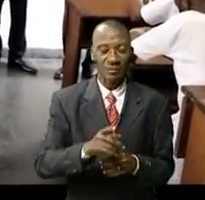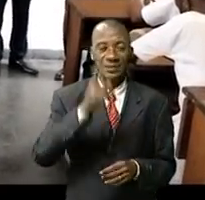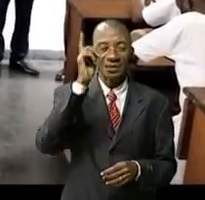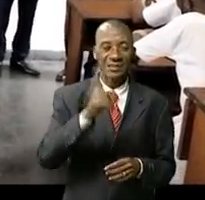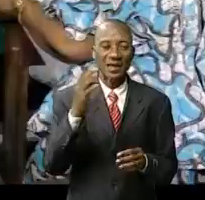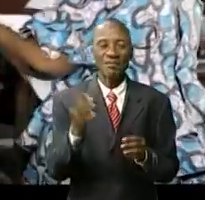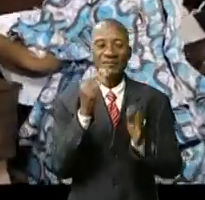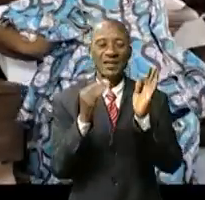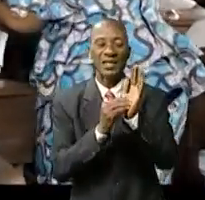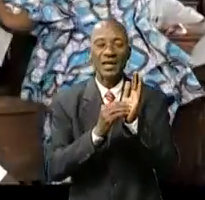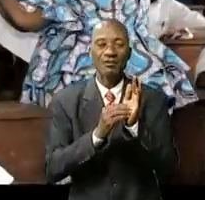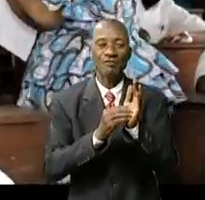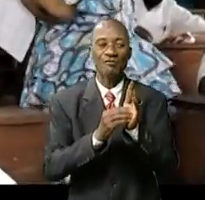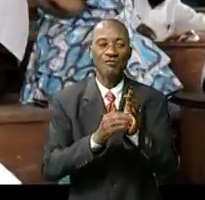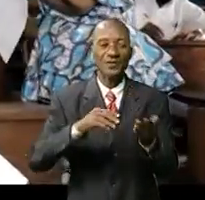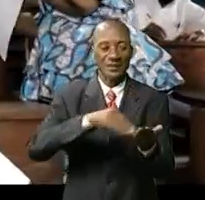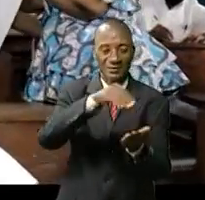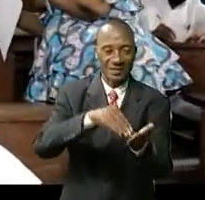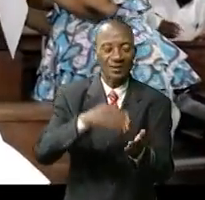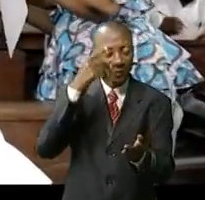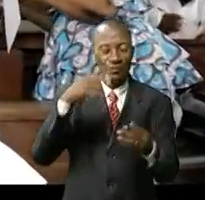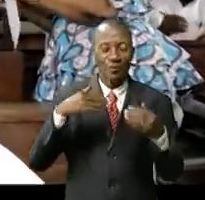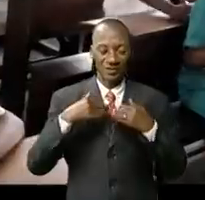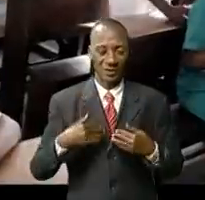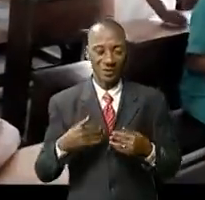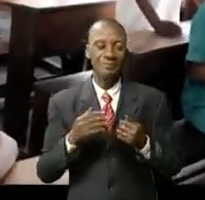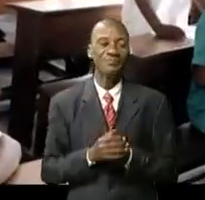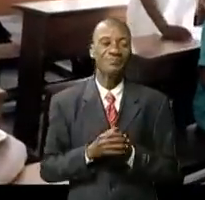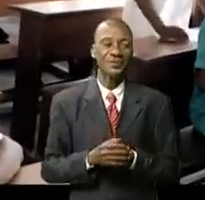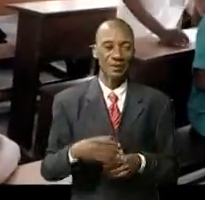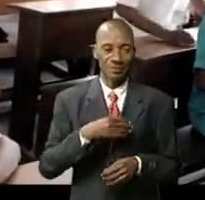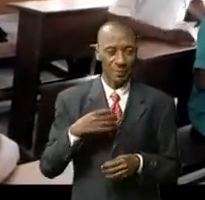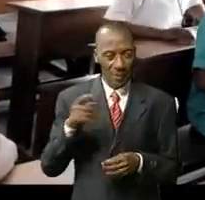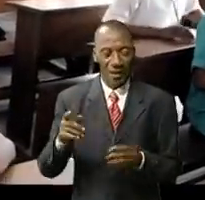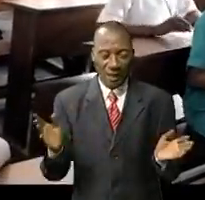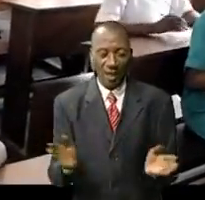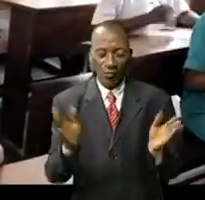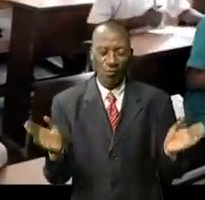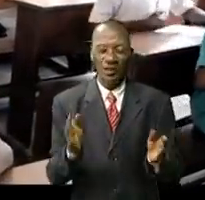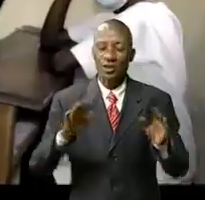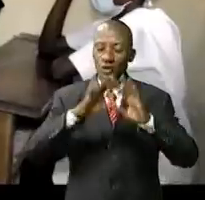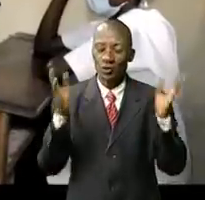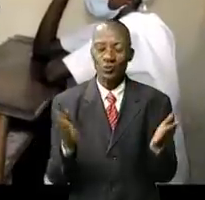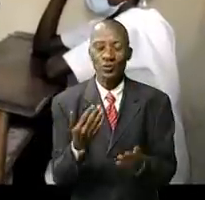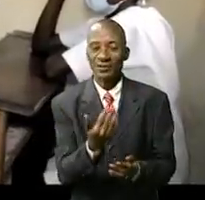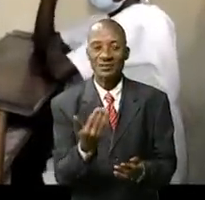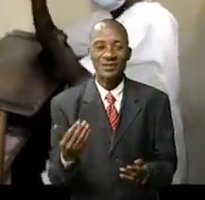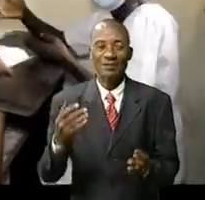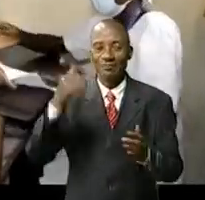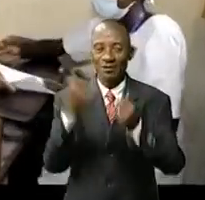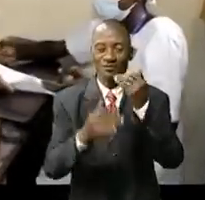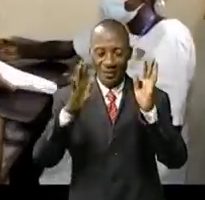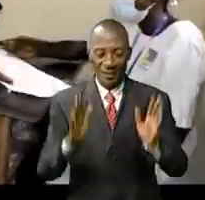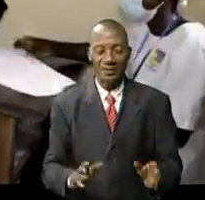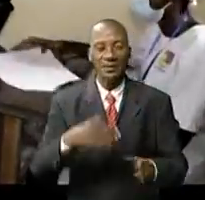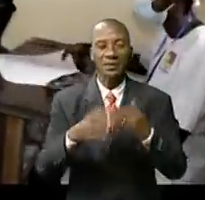de santé. La vice-ministre de la Santé, Véronique Kilumankulu, a encouragé les apprenants finalistes à bien travailler afin de